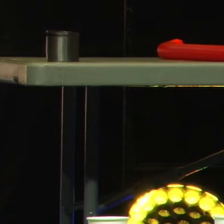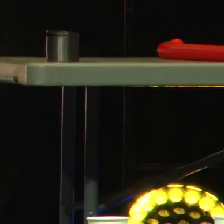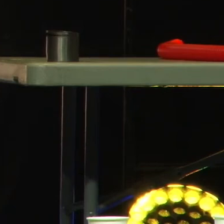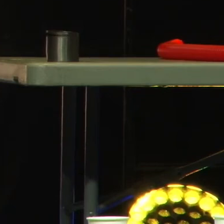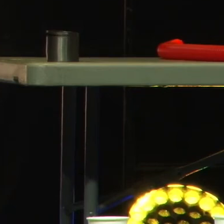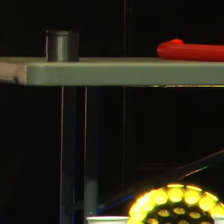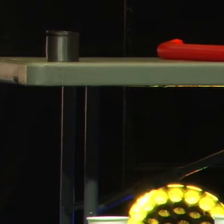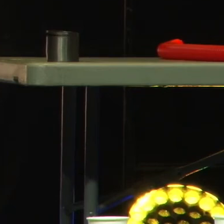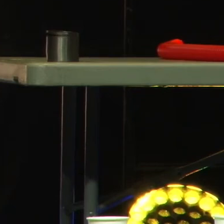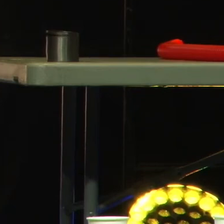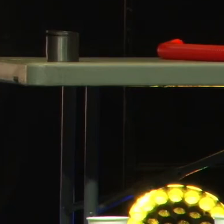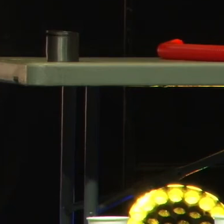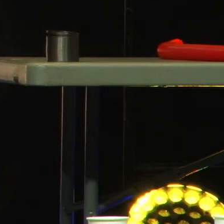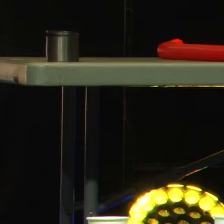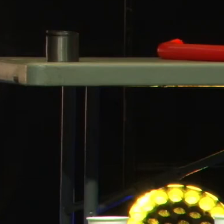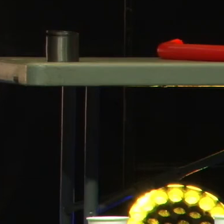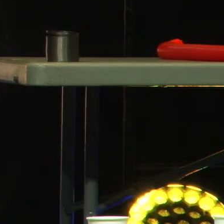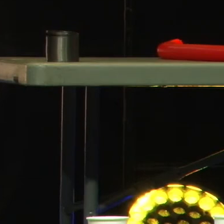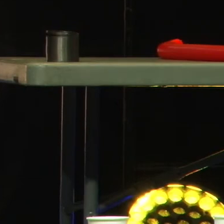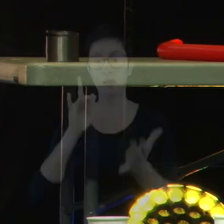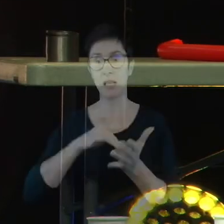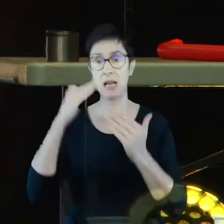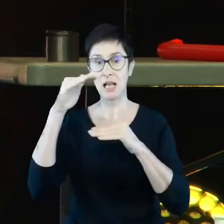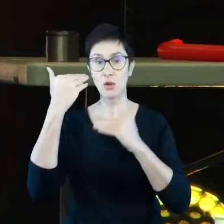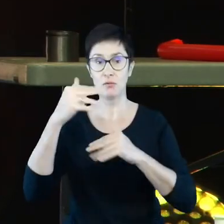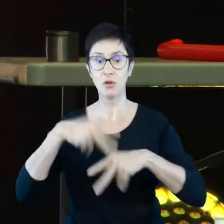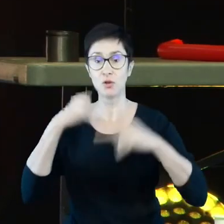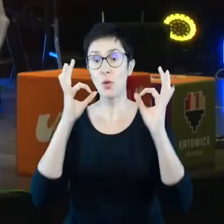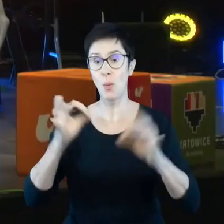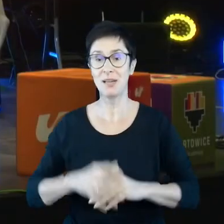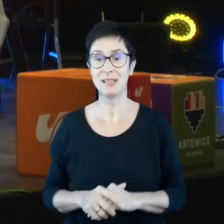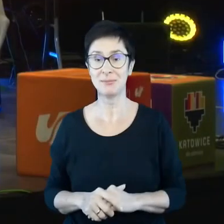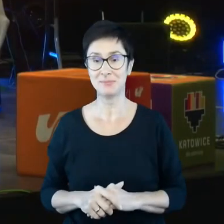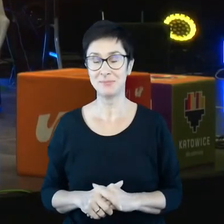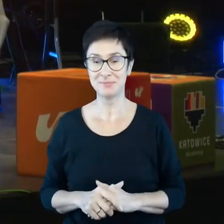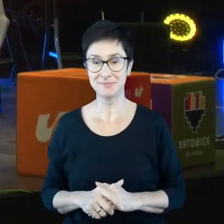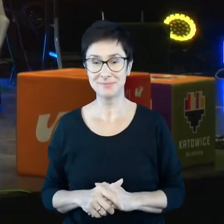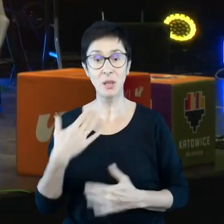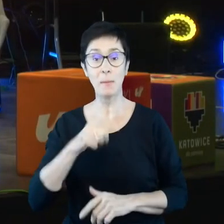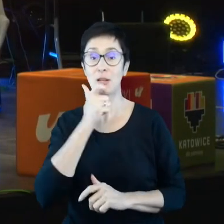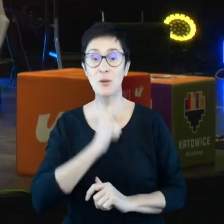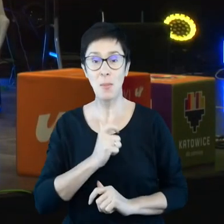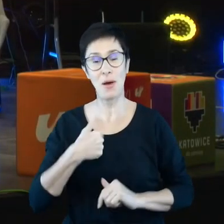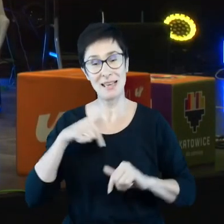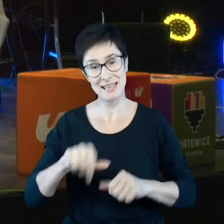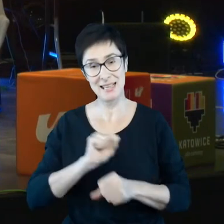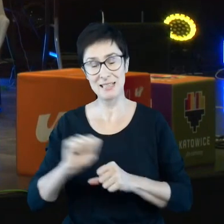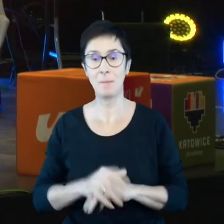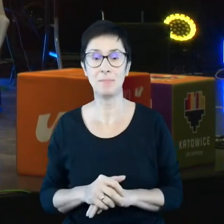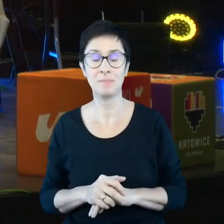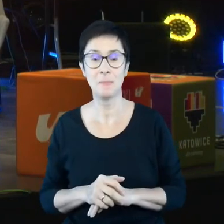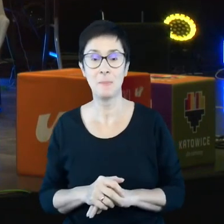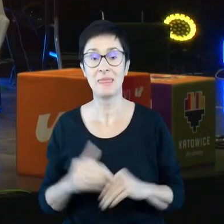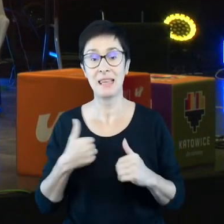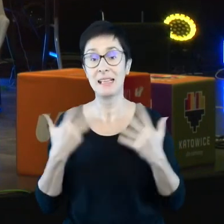Humanistycznego Uniwersytetu Śląskiego w Katowicach. Dzień dobry. Dobry wieczór, bardzo miło. I musimy powiedzieć, że razem z